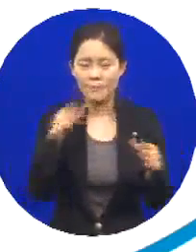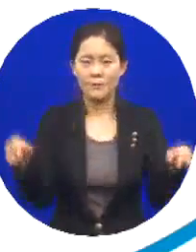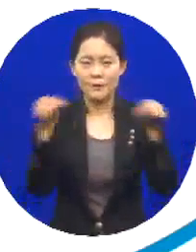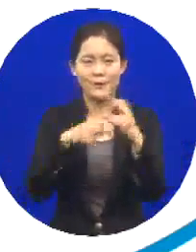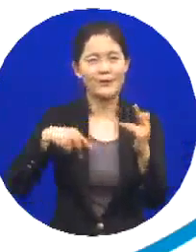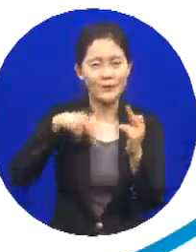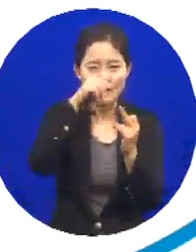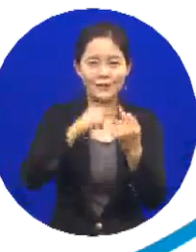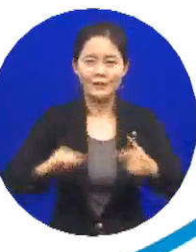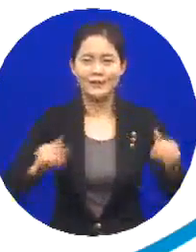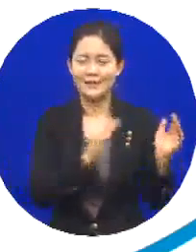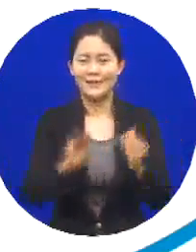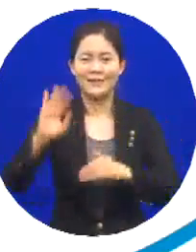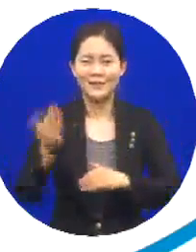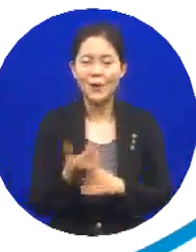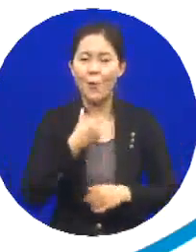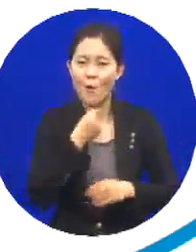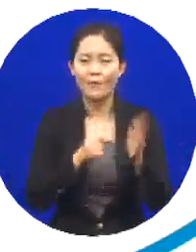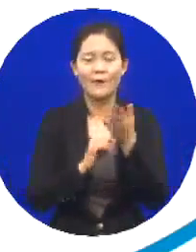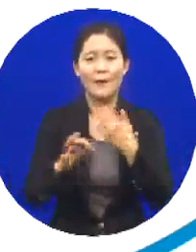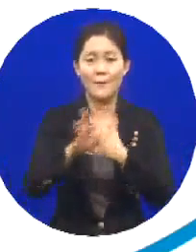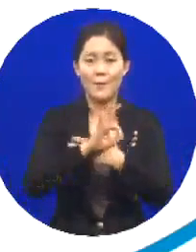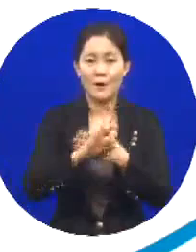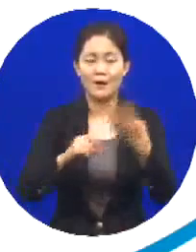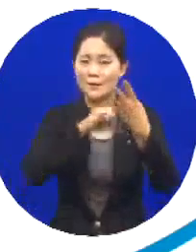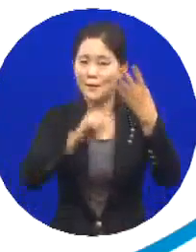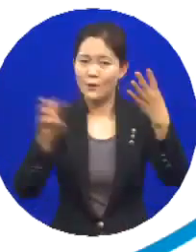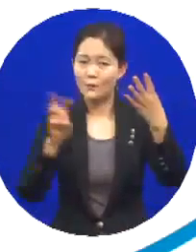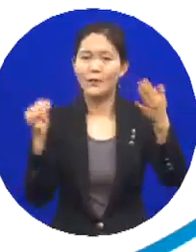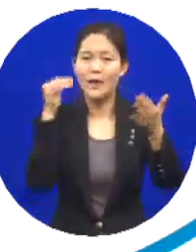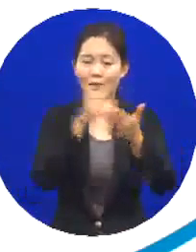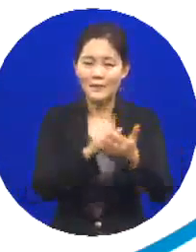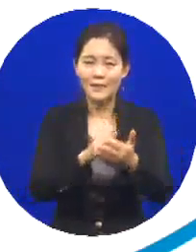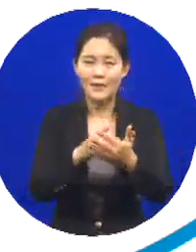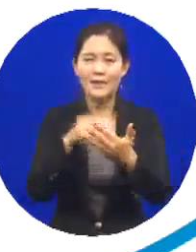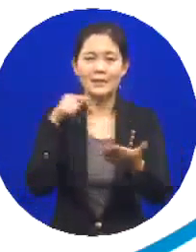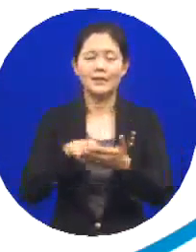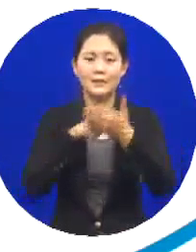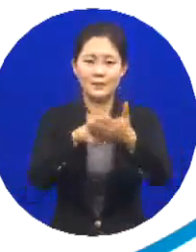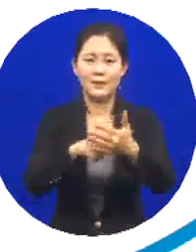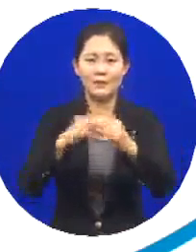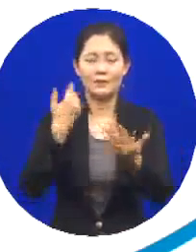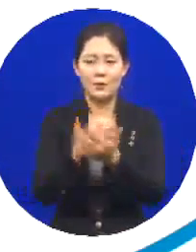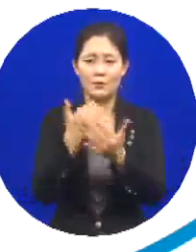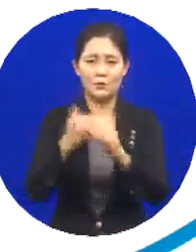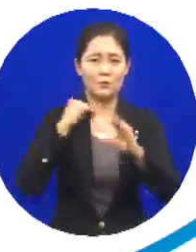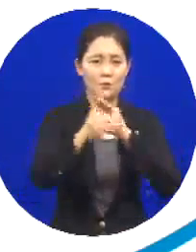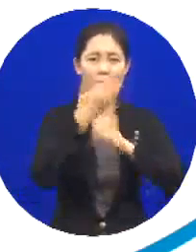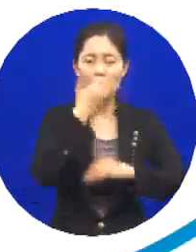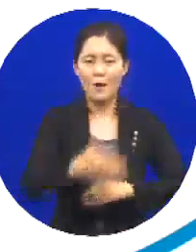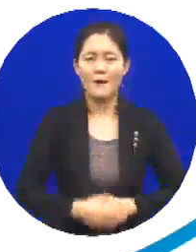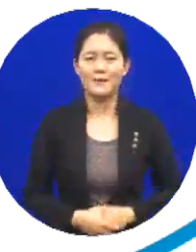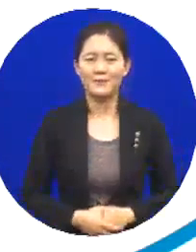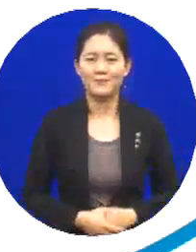파티와 등반 등 다양한 행사를 진행하며 참가를 희망하시는 분들은 4월 30일까지 신청서와 증빙 서류를 이메일로